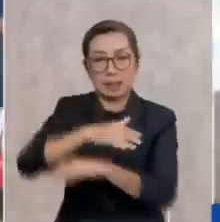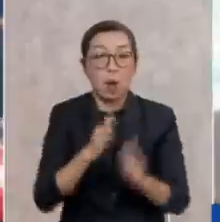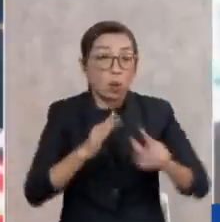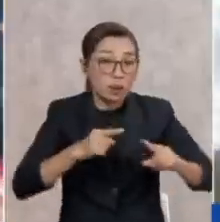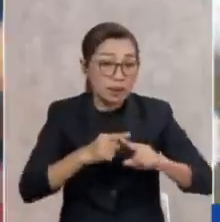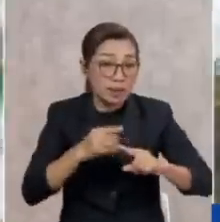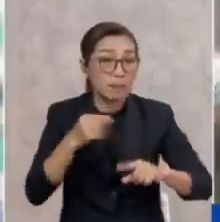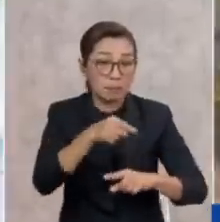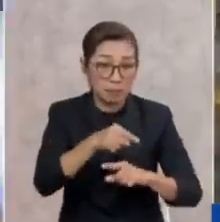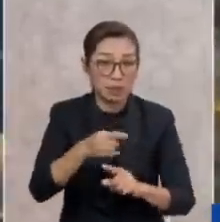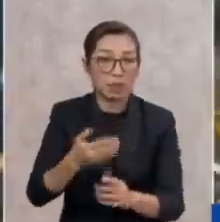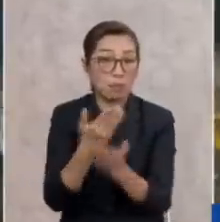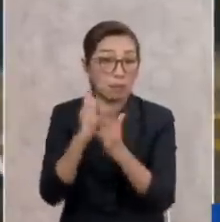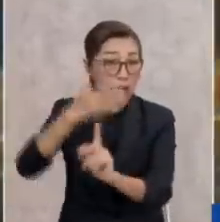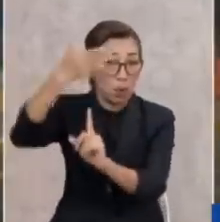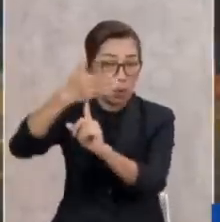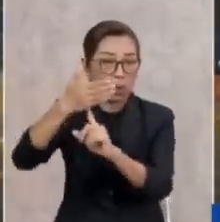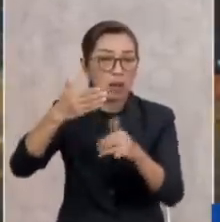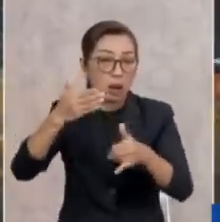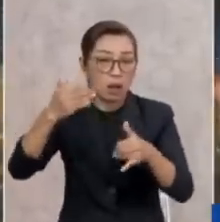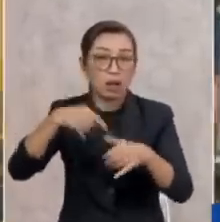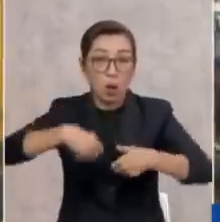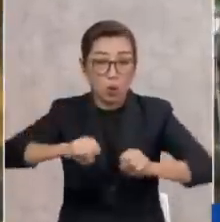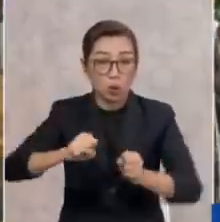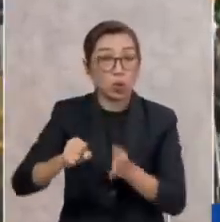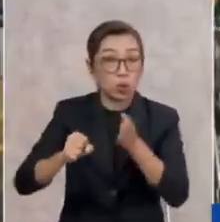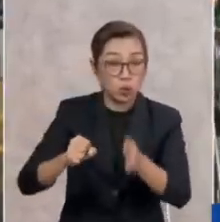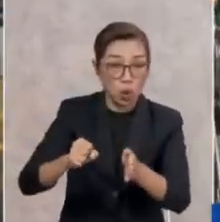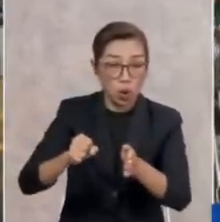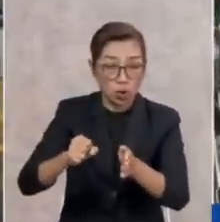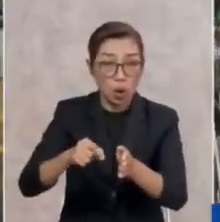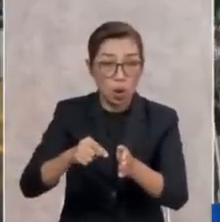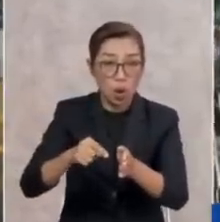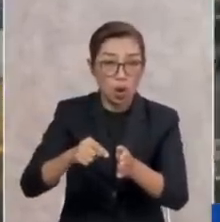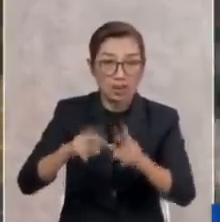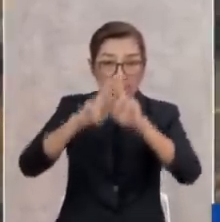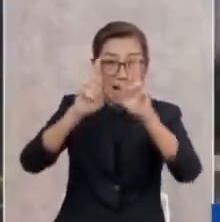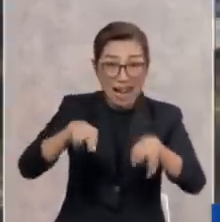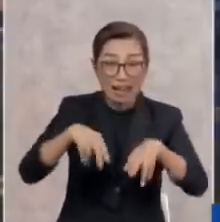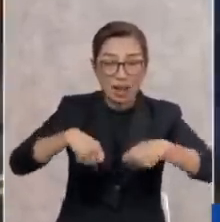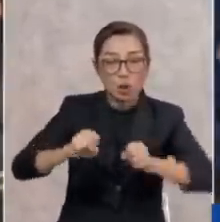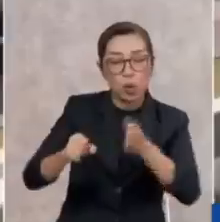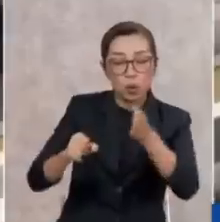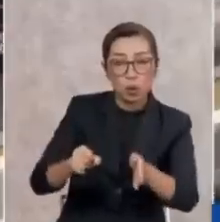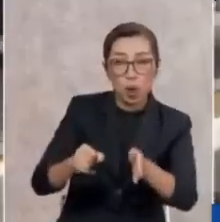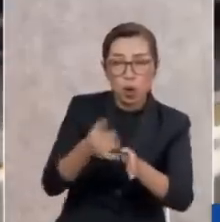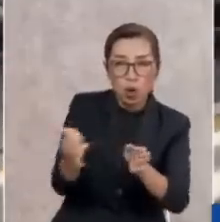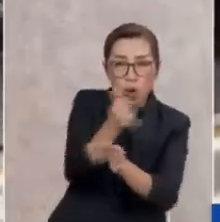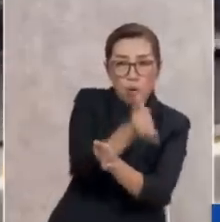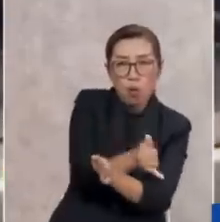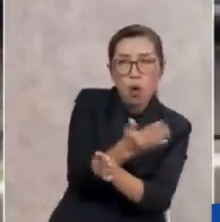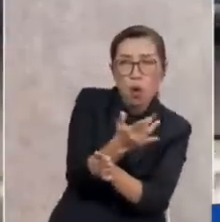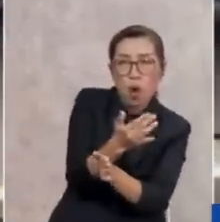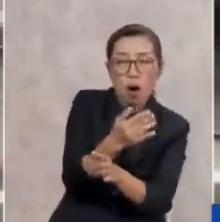ค่ะถูกป้ายโฆษณาล้มทับหลังจากมาจอดรถจักรยานยนต์แล้วก็หลบฝนอยู่หน้าร้านตรวจสภาพรถเนี่ยแบบนี้ค่ะคุณผู้ช